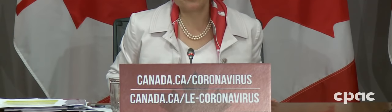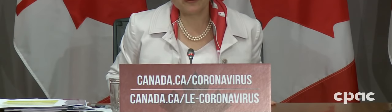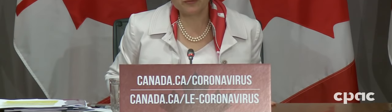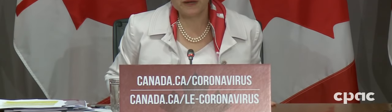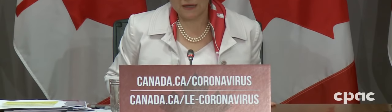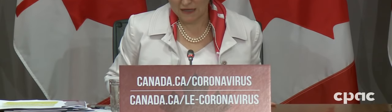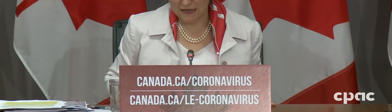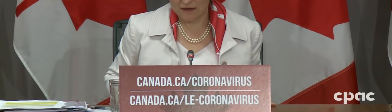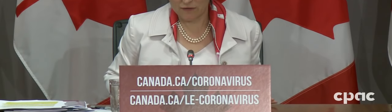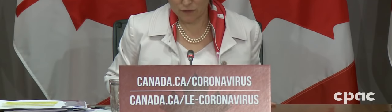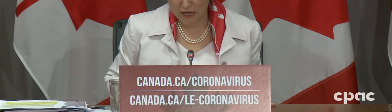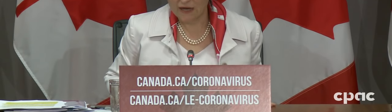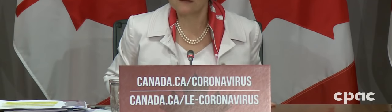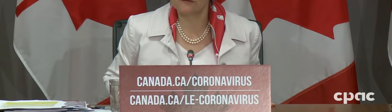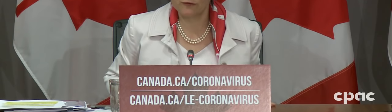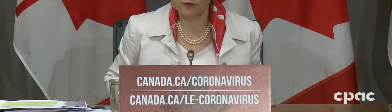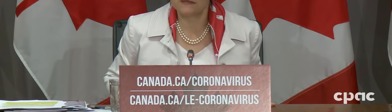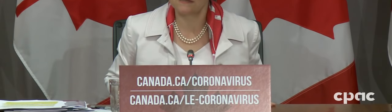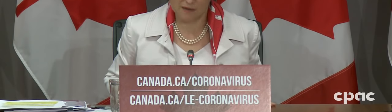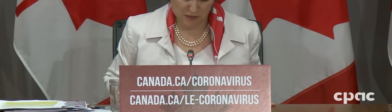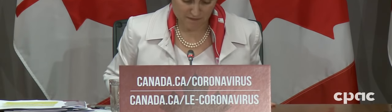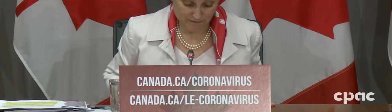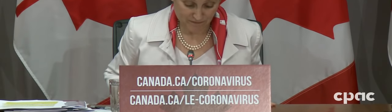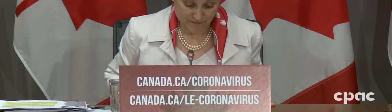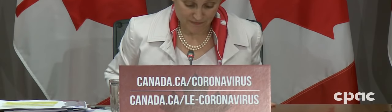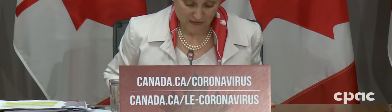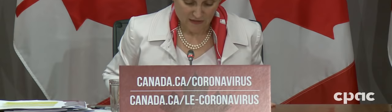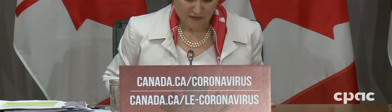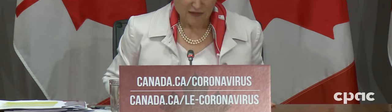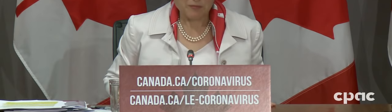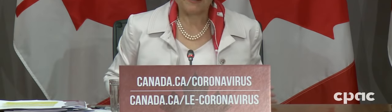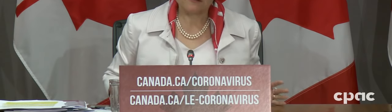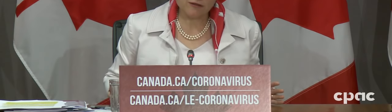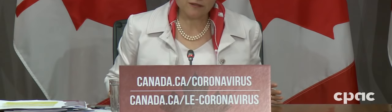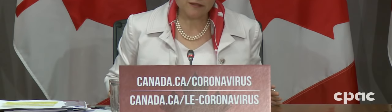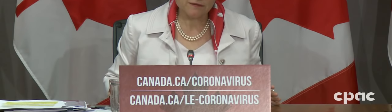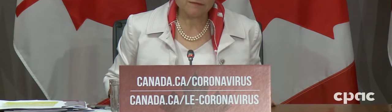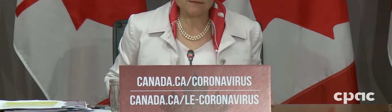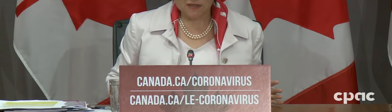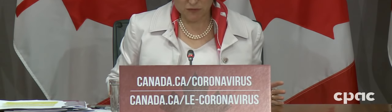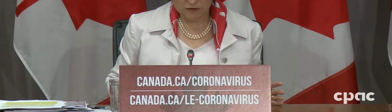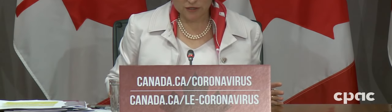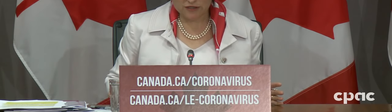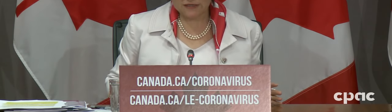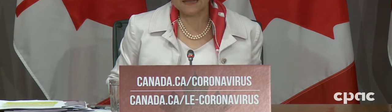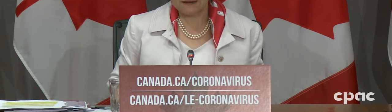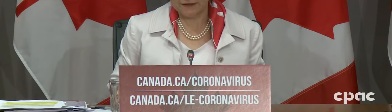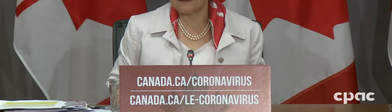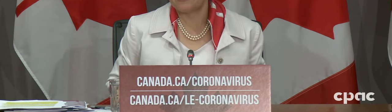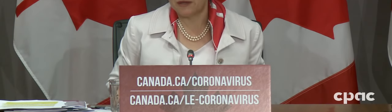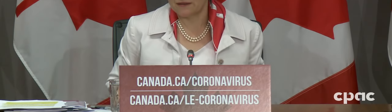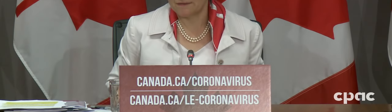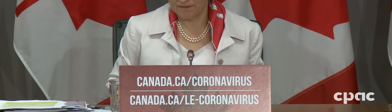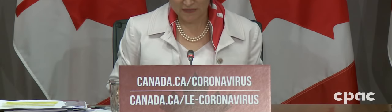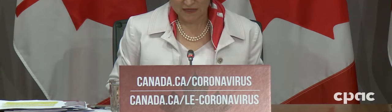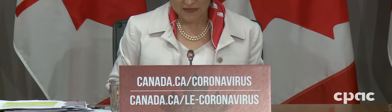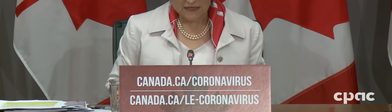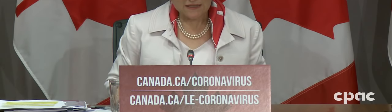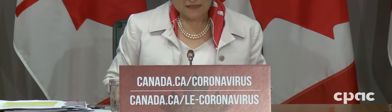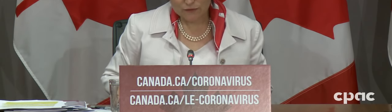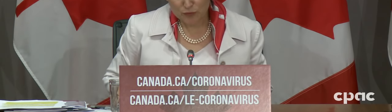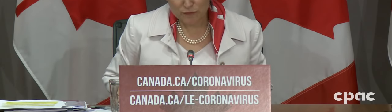et ne peuvent pas aller voir vos amis. Par contre, dimanche c'est la fête des mères.